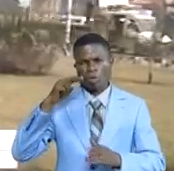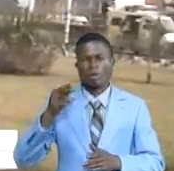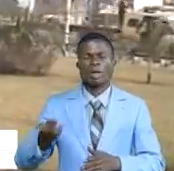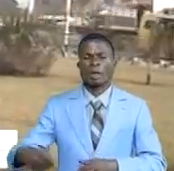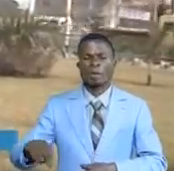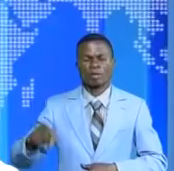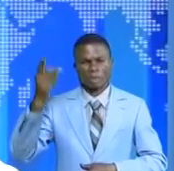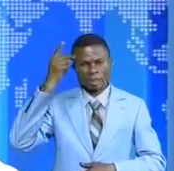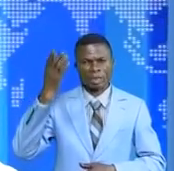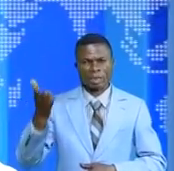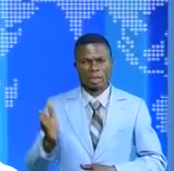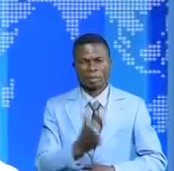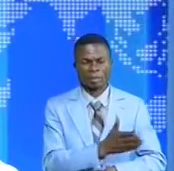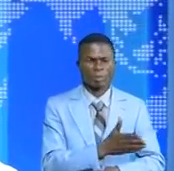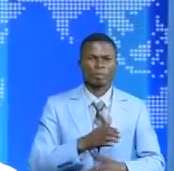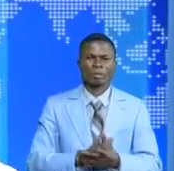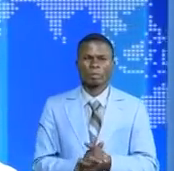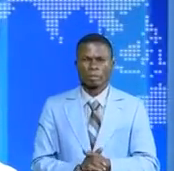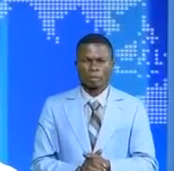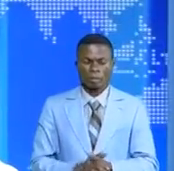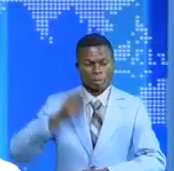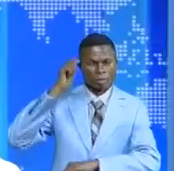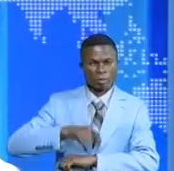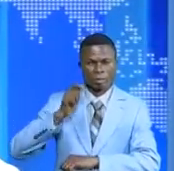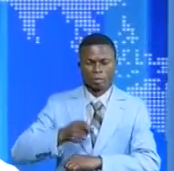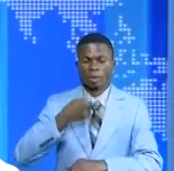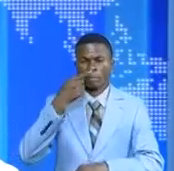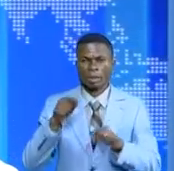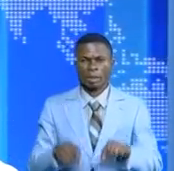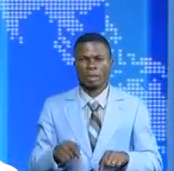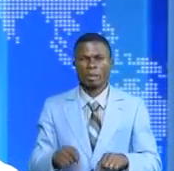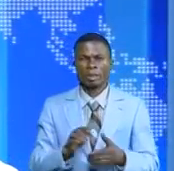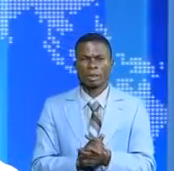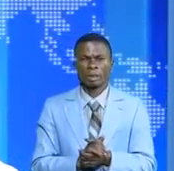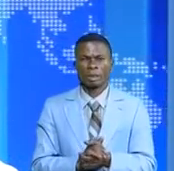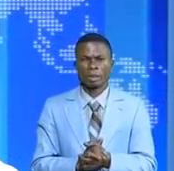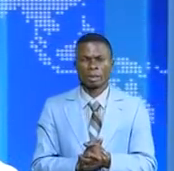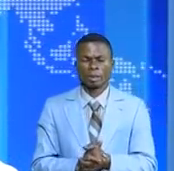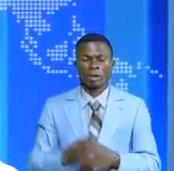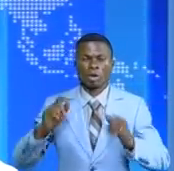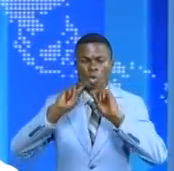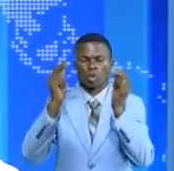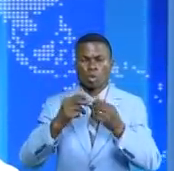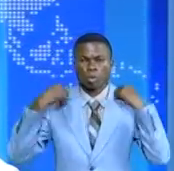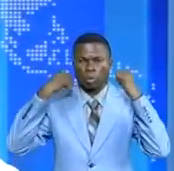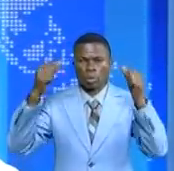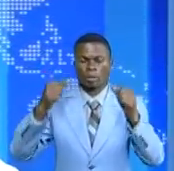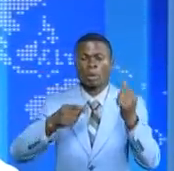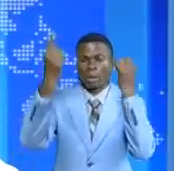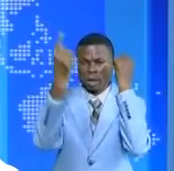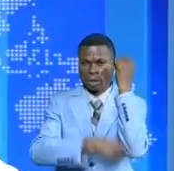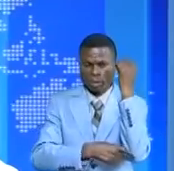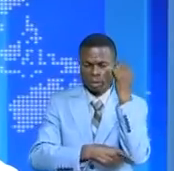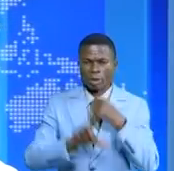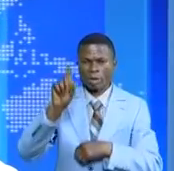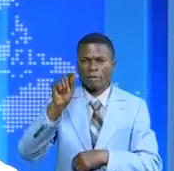ville-province de Kinshasa. En justice, parlons-en, un jeune délinquant a écopé une peine de 20